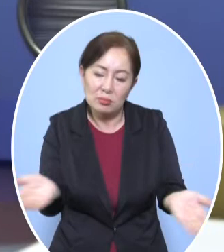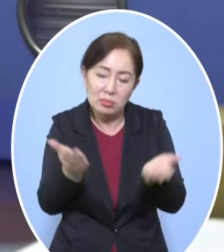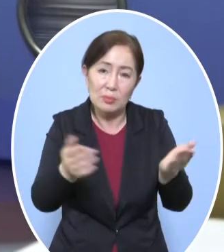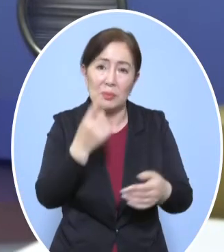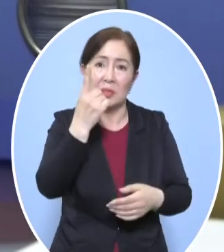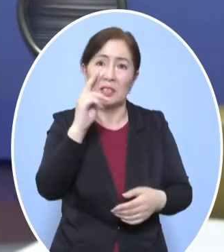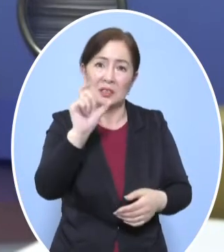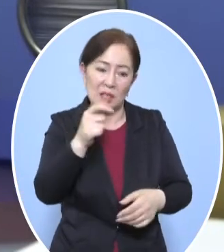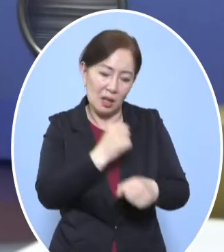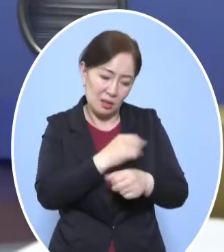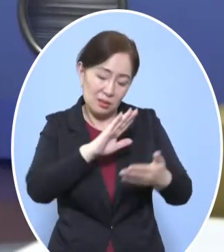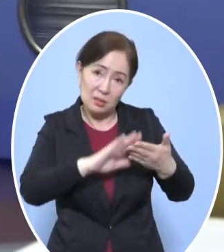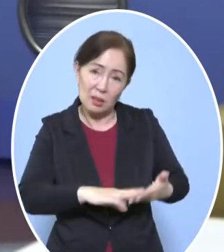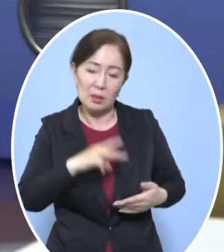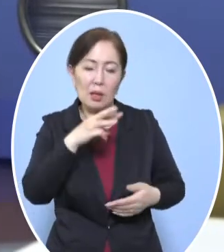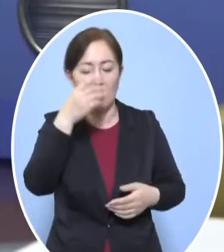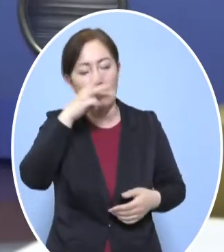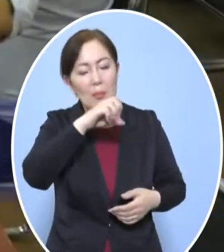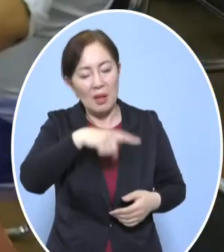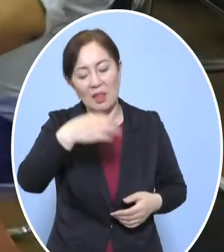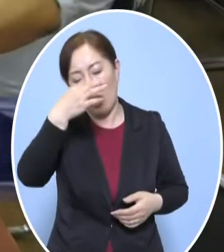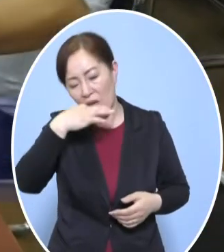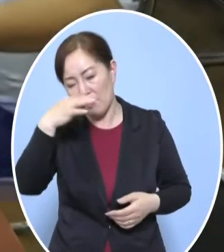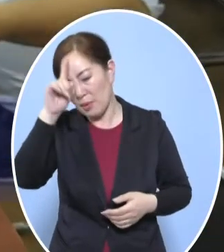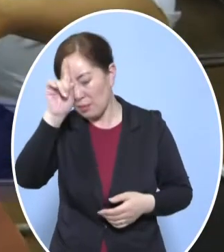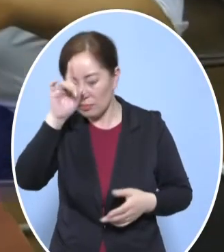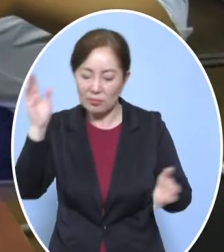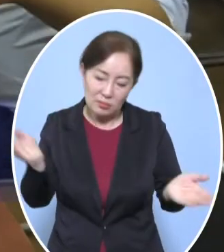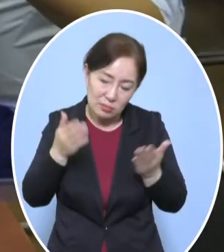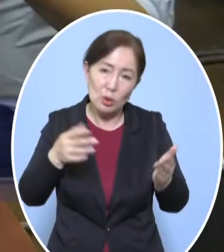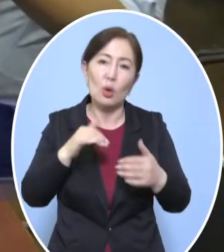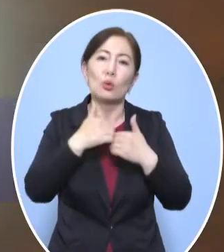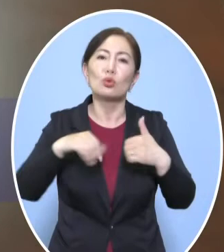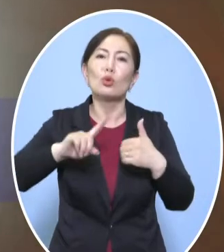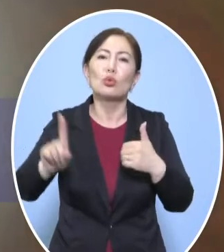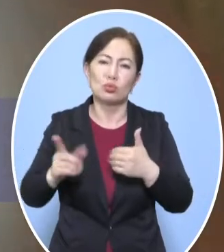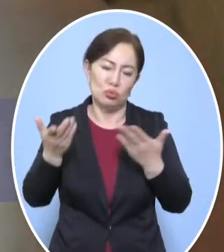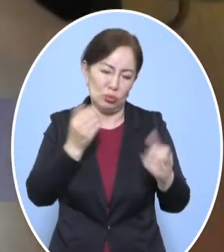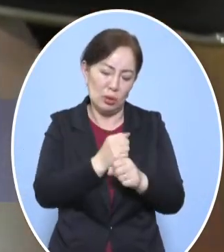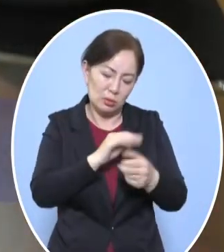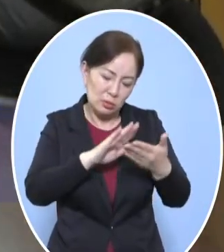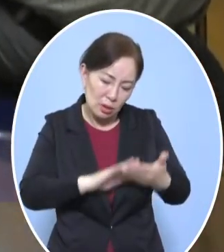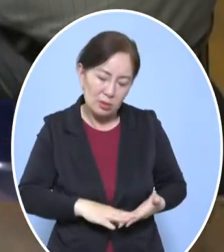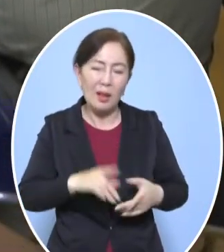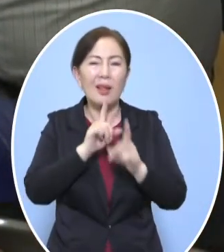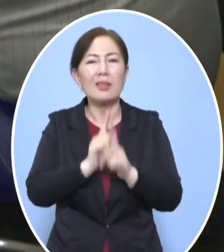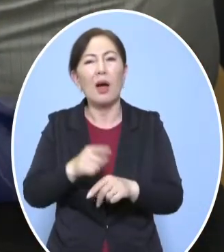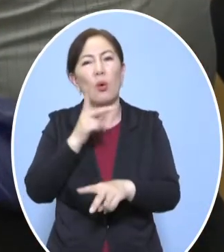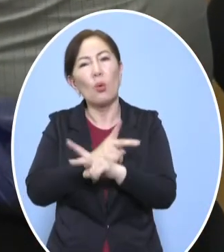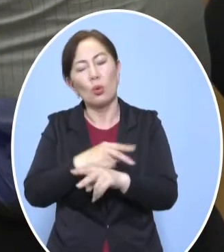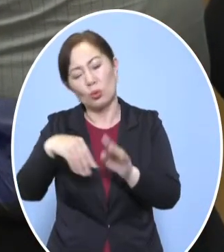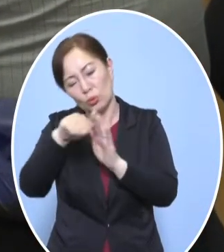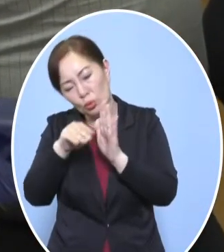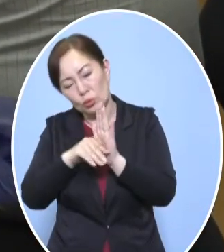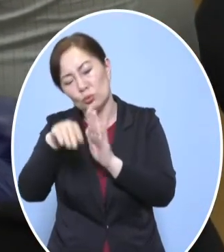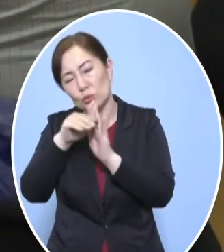нэг цагийн үйлчлэгээний үйл ажиллагаатай танилцах, малын эмнэлгийн хэрэгсэл импортлох, тусгай зөвшөөрөл олох үйл явцтай танилцаж, дагаж мөрдөж байгаа хууль